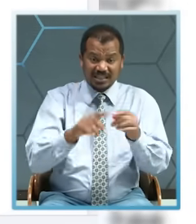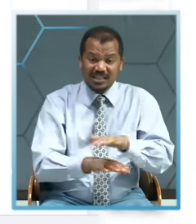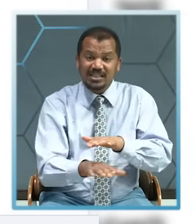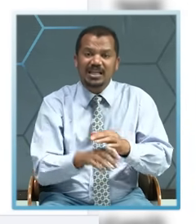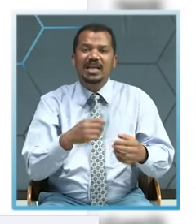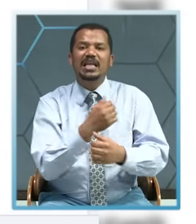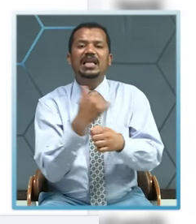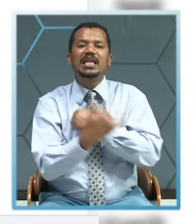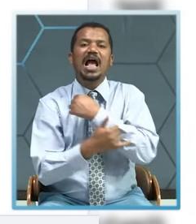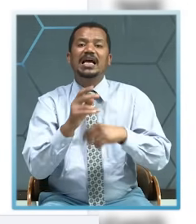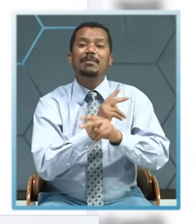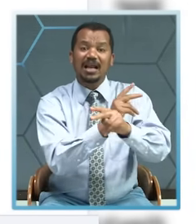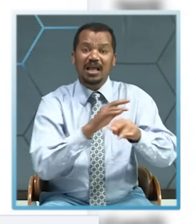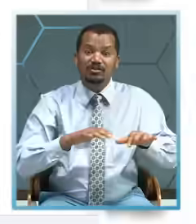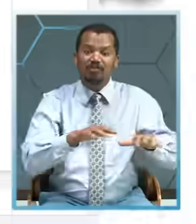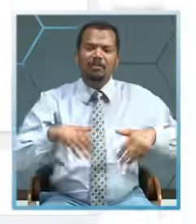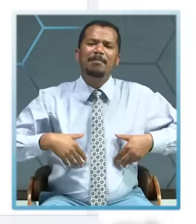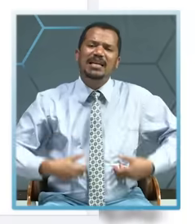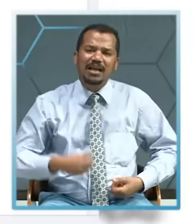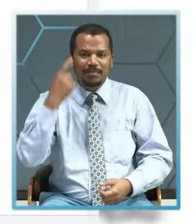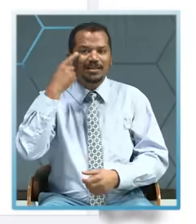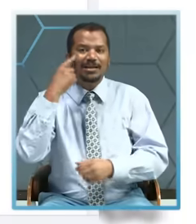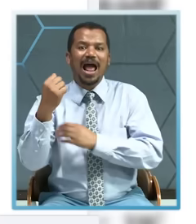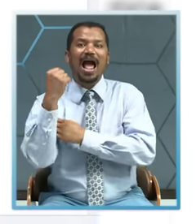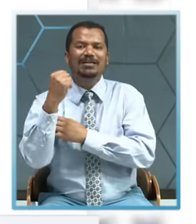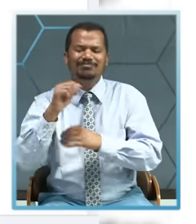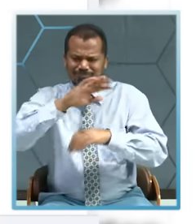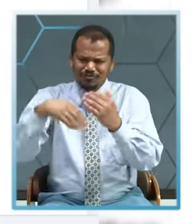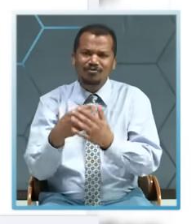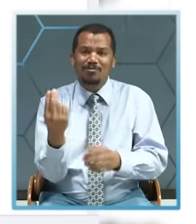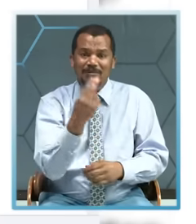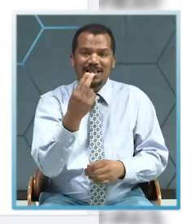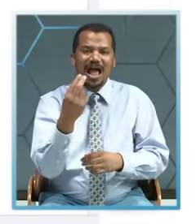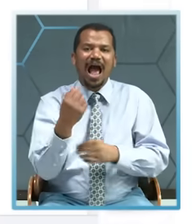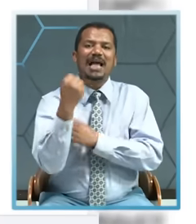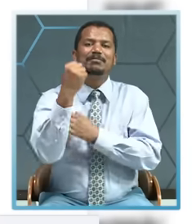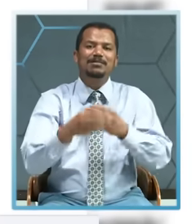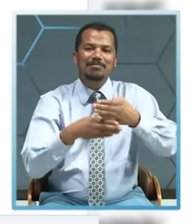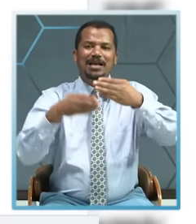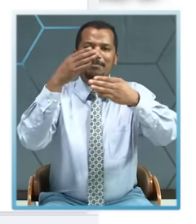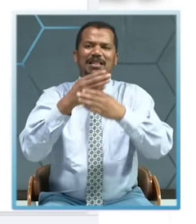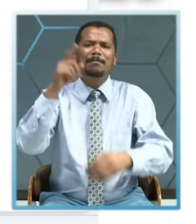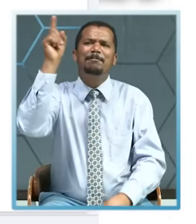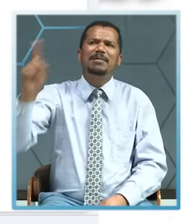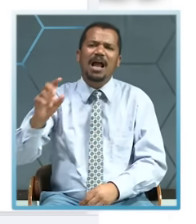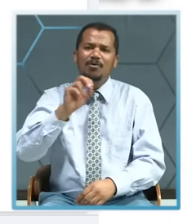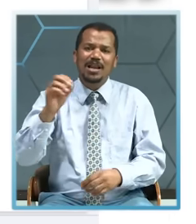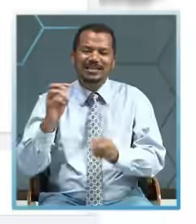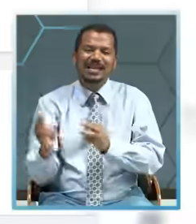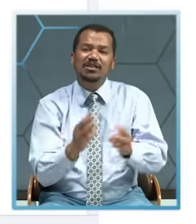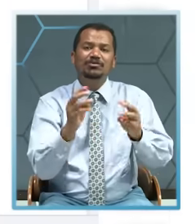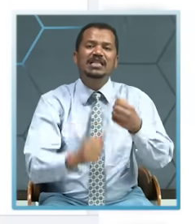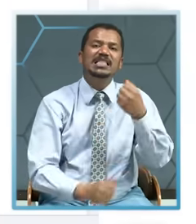በዚህ እቅድ ስር ደግሞ የሀገር መከላከያ ሰራዊትን ማዳከም የትግራይን አቅም አሟጦ በመጠቀም አቅምን መገንባትና